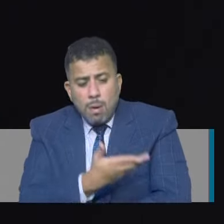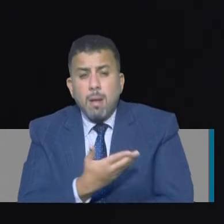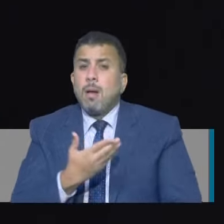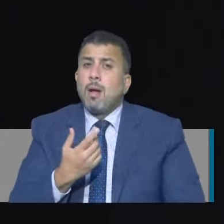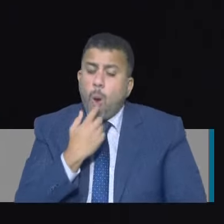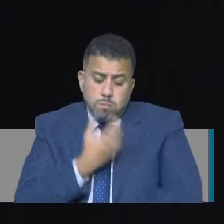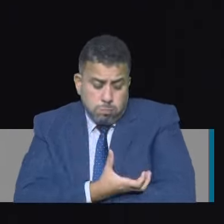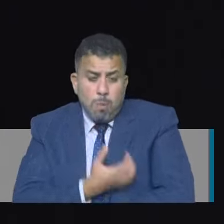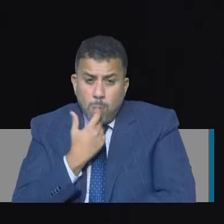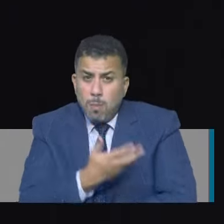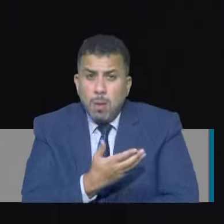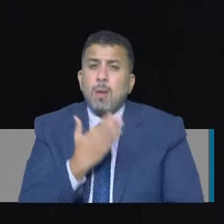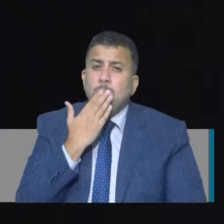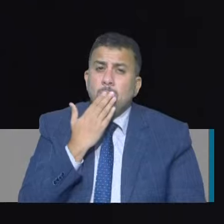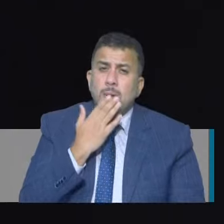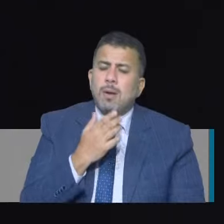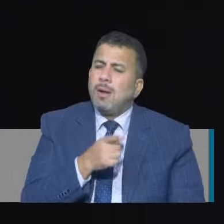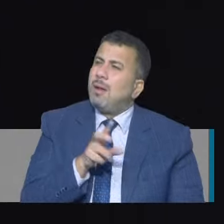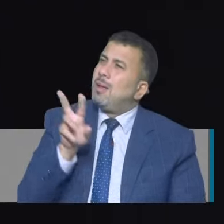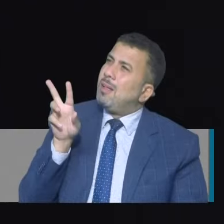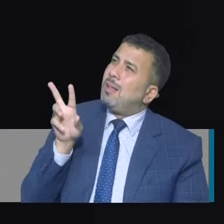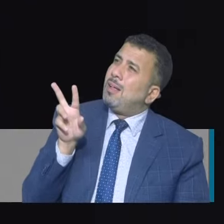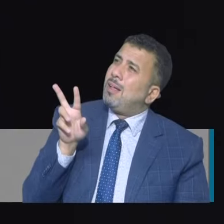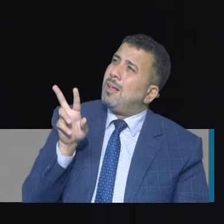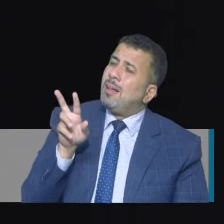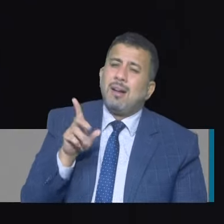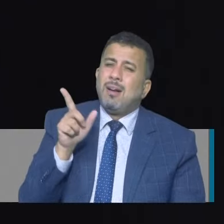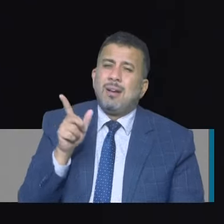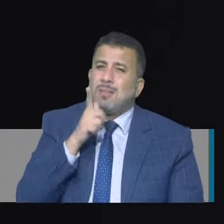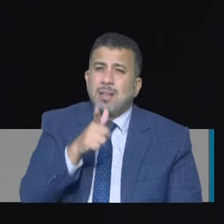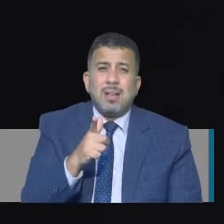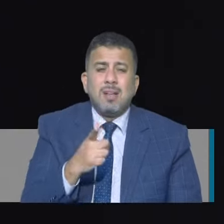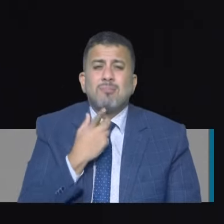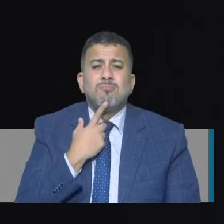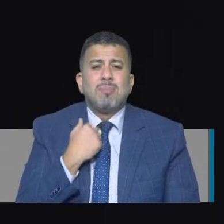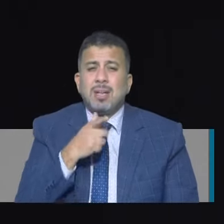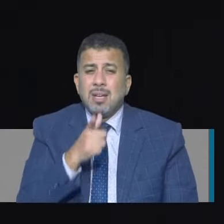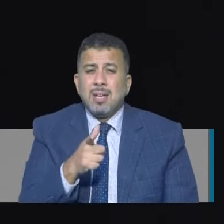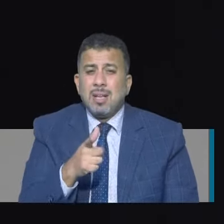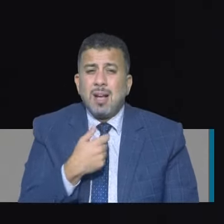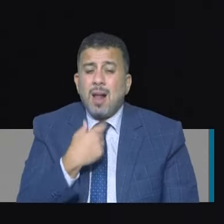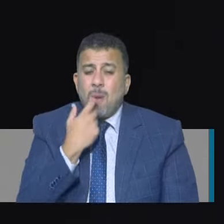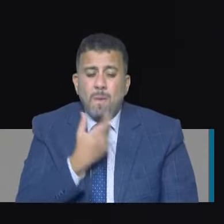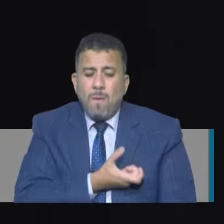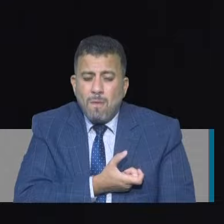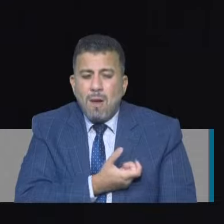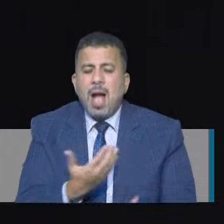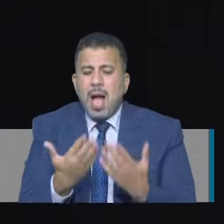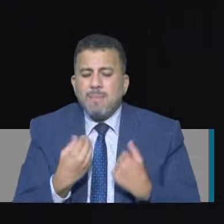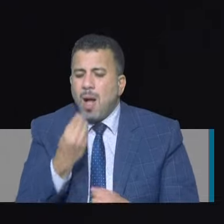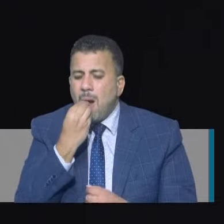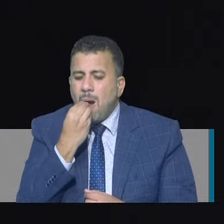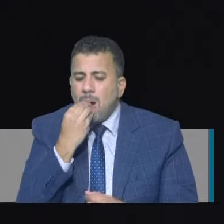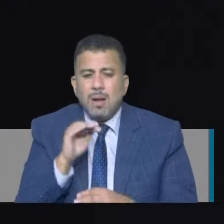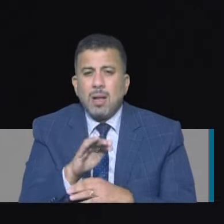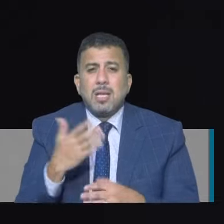ويسكت فافهمه بانها تريد فطامه قبل موعد الفطام لان